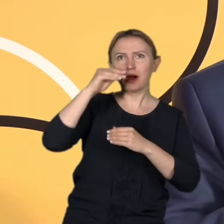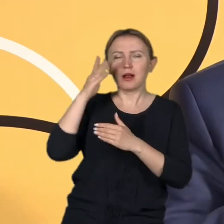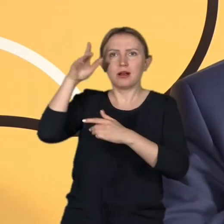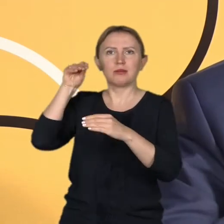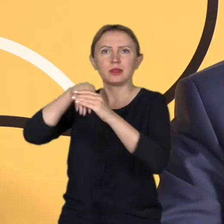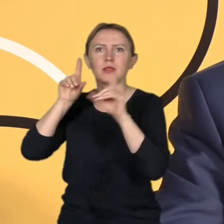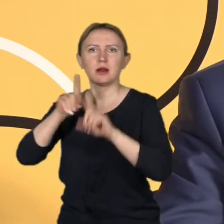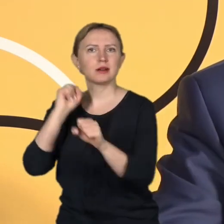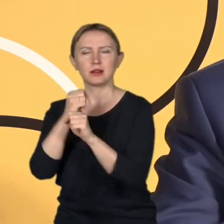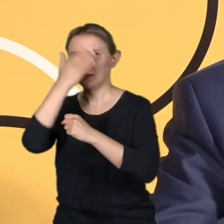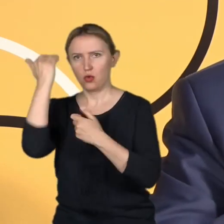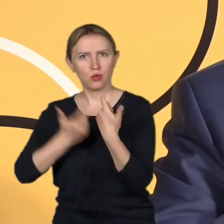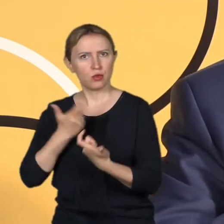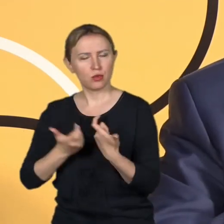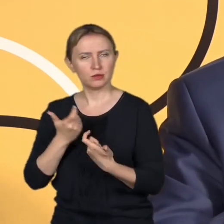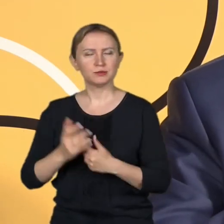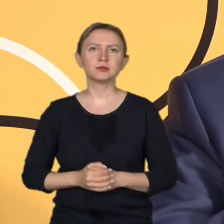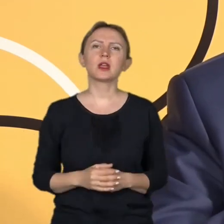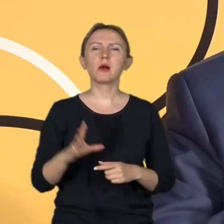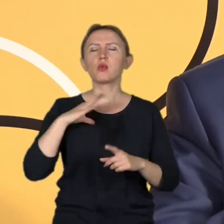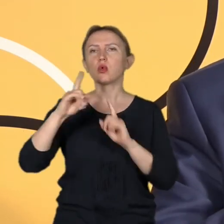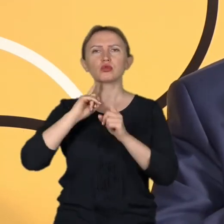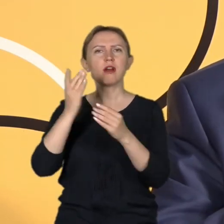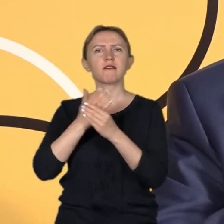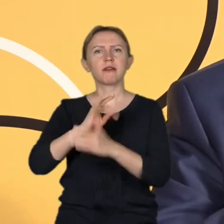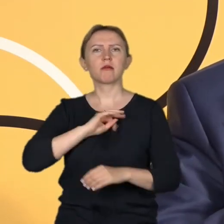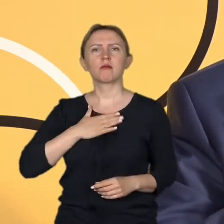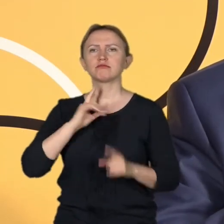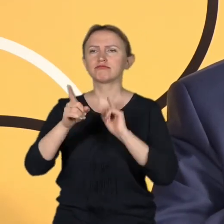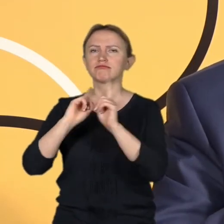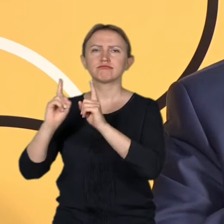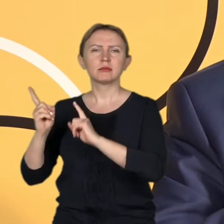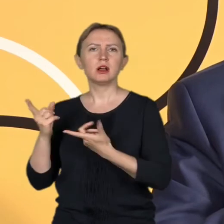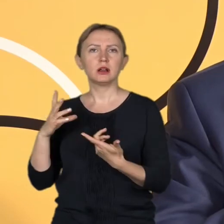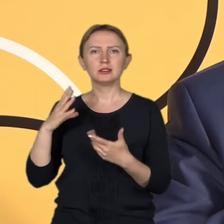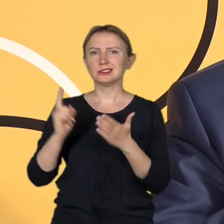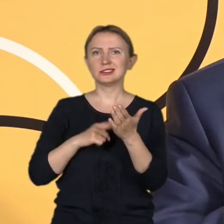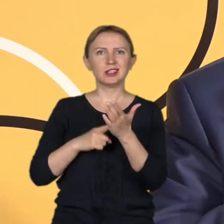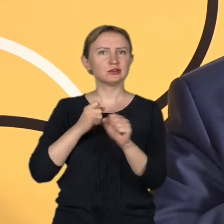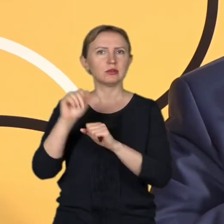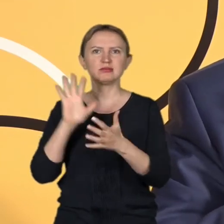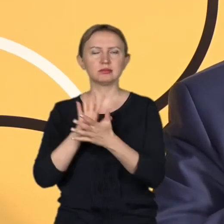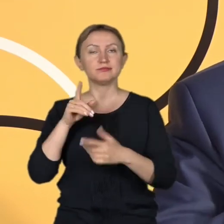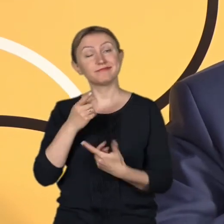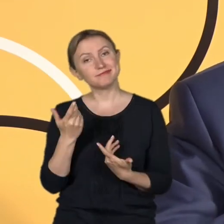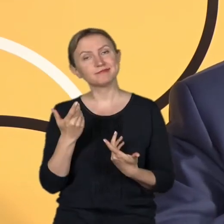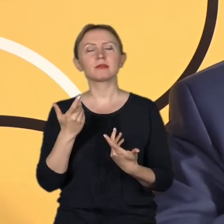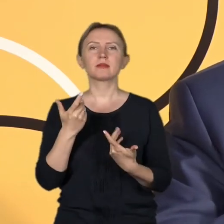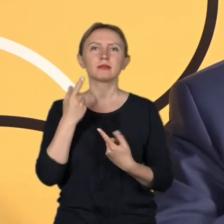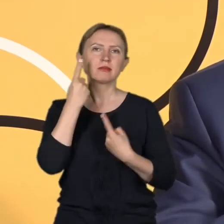się przystosować. Rozmawiam z przedsiębiorcami i często spotykam się z taką opinią, z takim zdaniem,